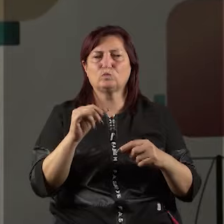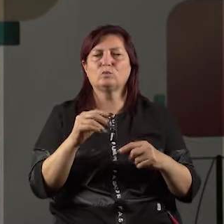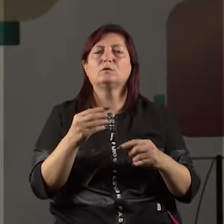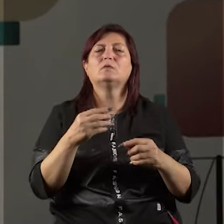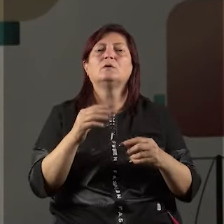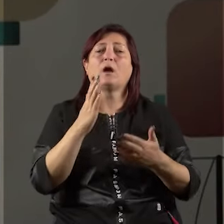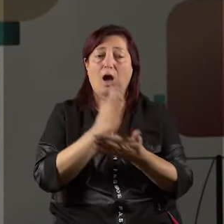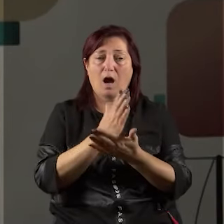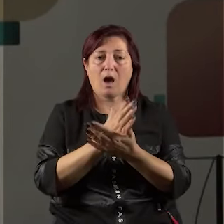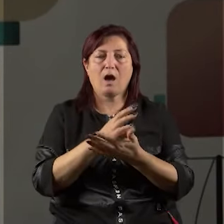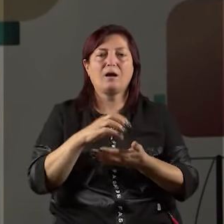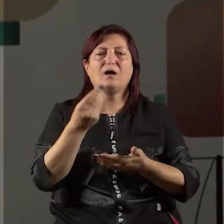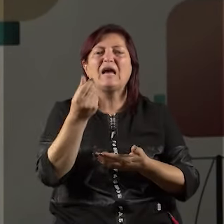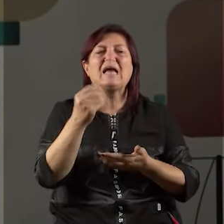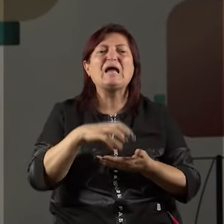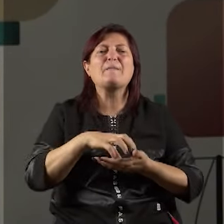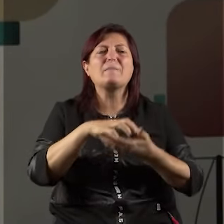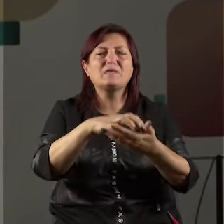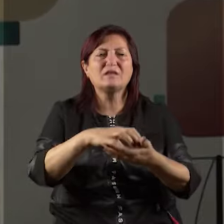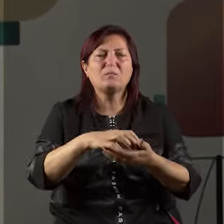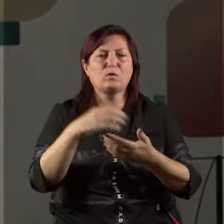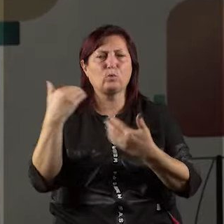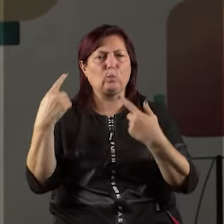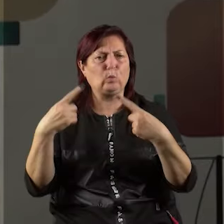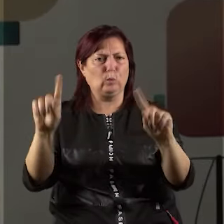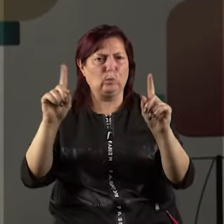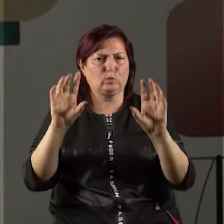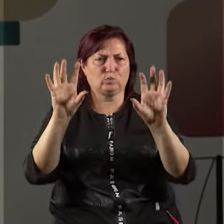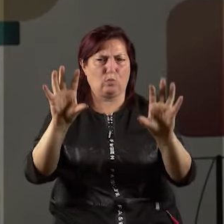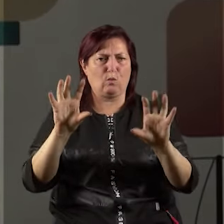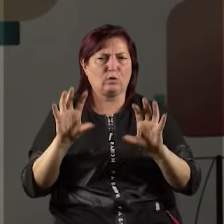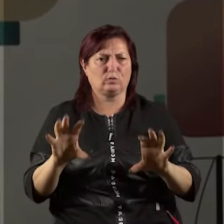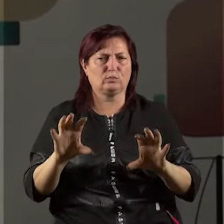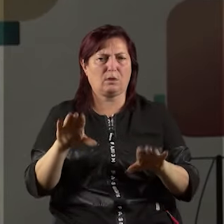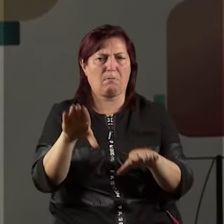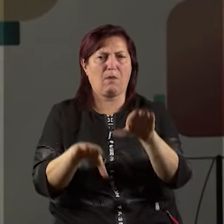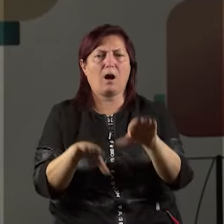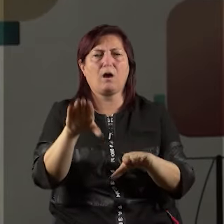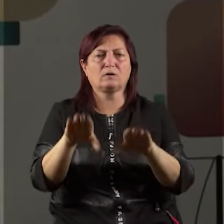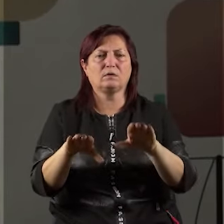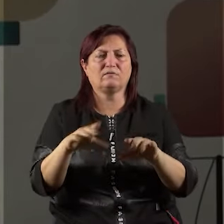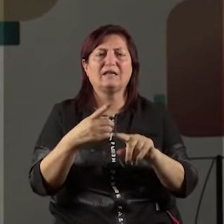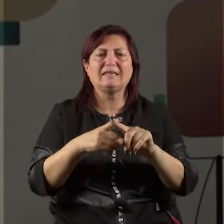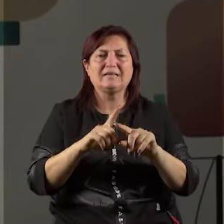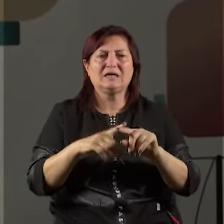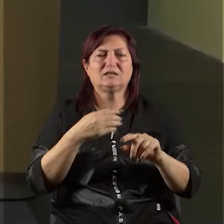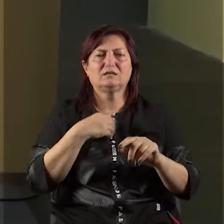հիմնադրամը գործում է ուրիշ օրենսդրության մակարդակով, նախ այսքան մենք ասում